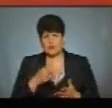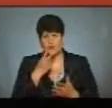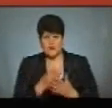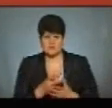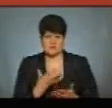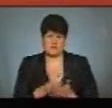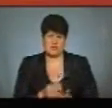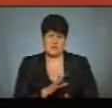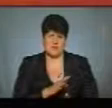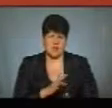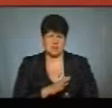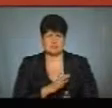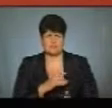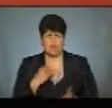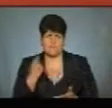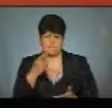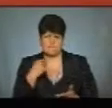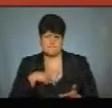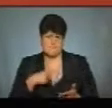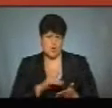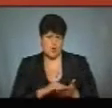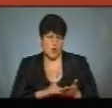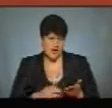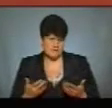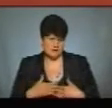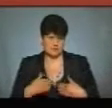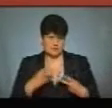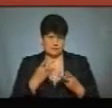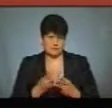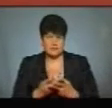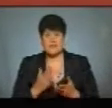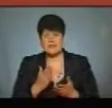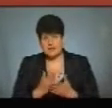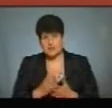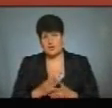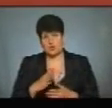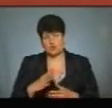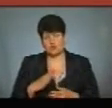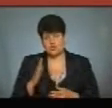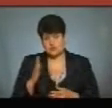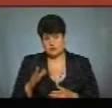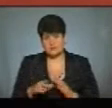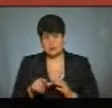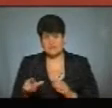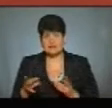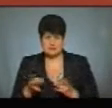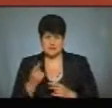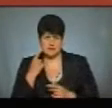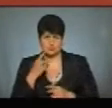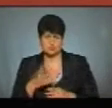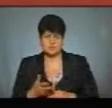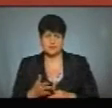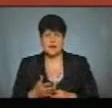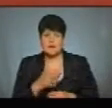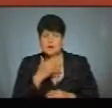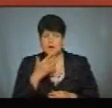своїми статками, своєю біографією і так далі, тобто, але, звичайно, що є очікування від виборців, я думаю, що на це варто